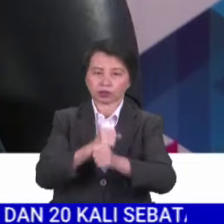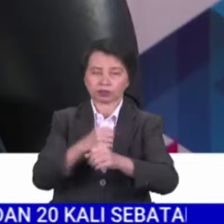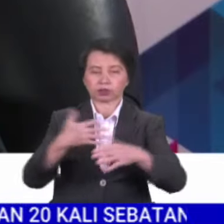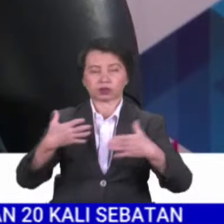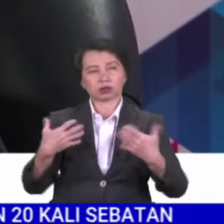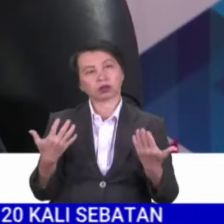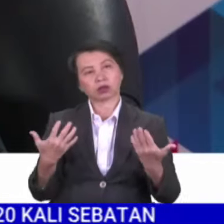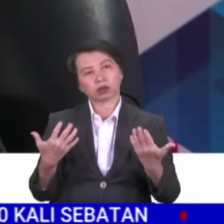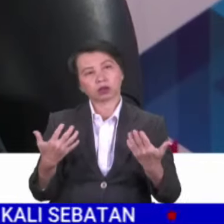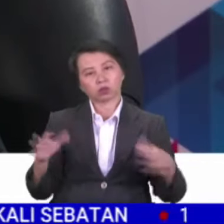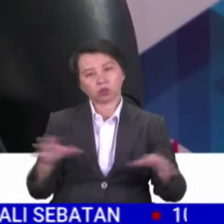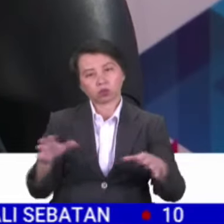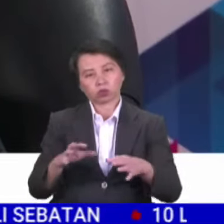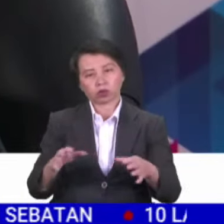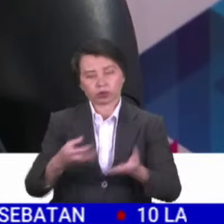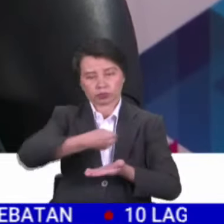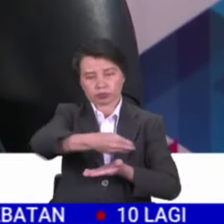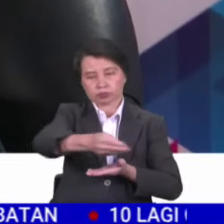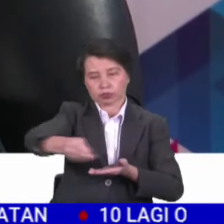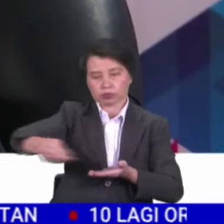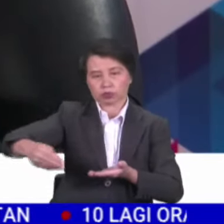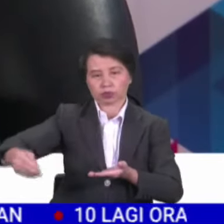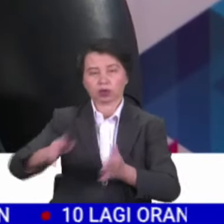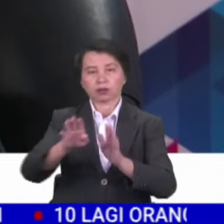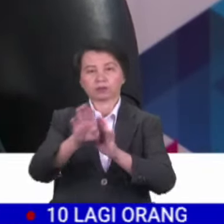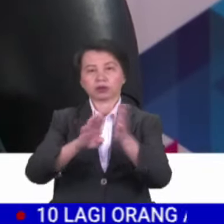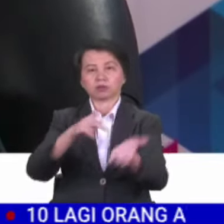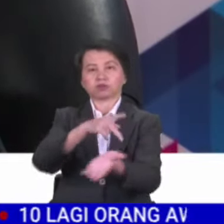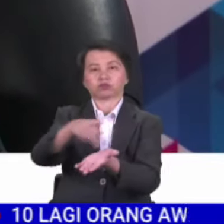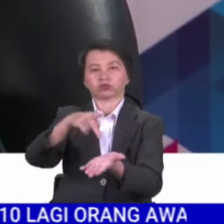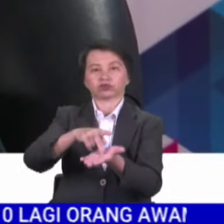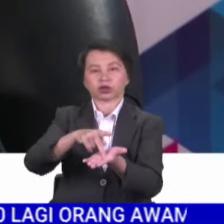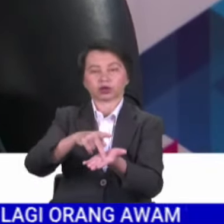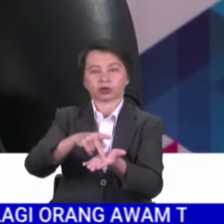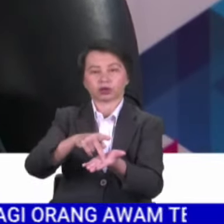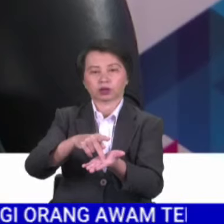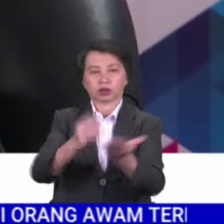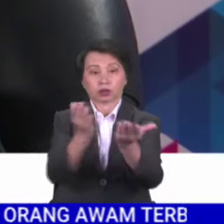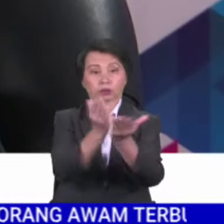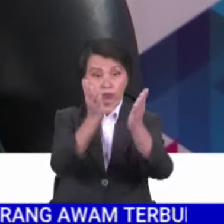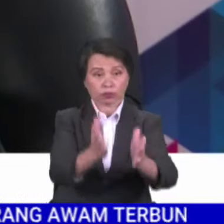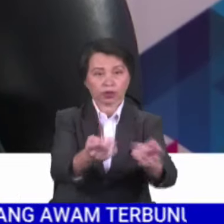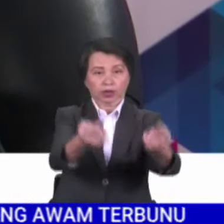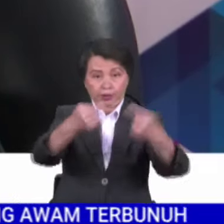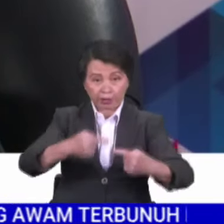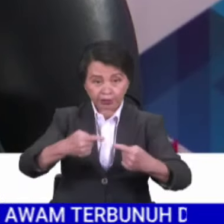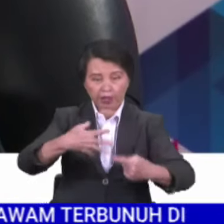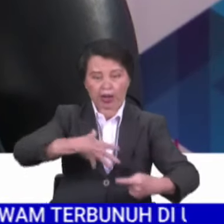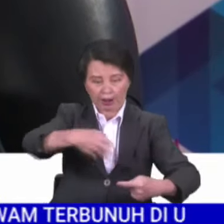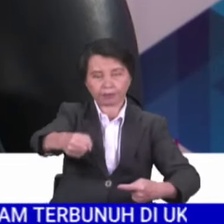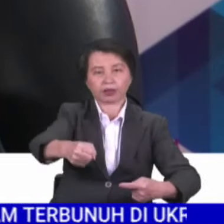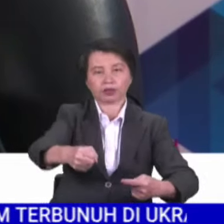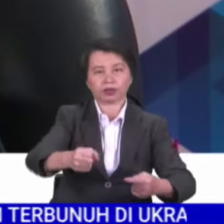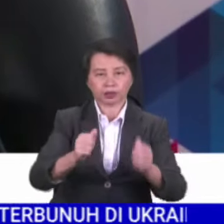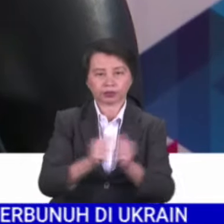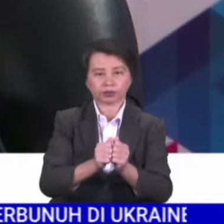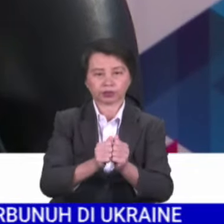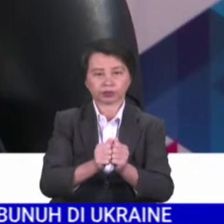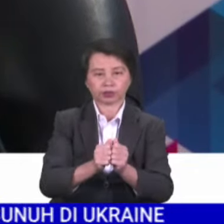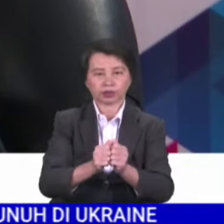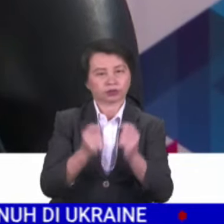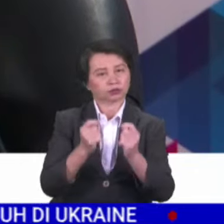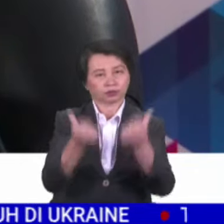wujudkan pengedaran secara berpusat di mana student boleh datang mengambilnya dengan cara